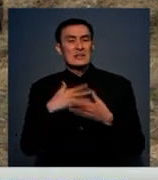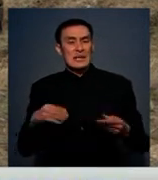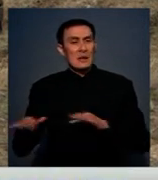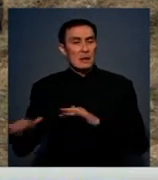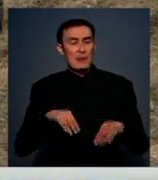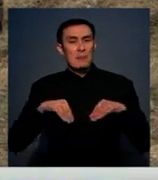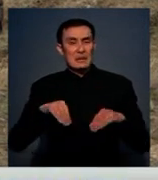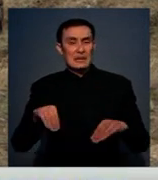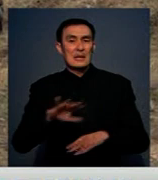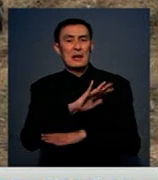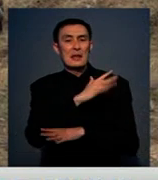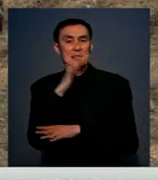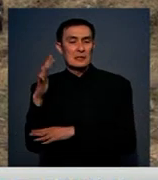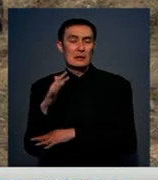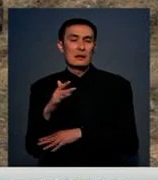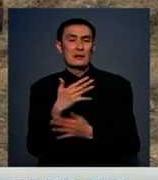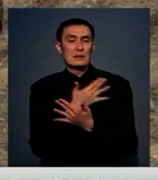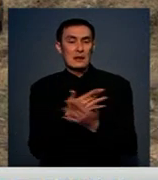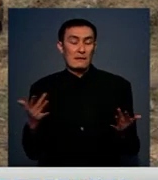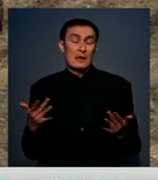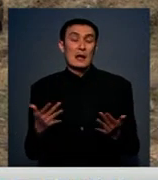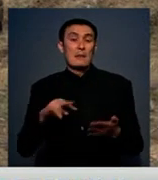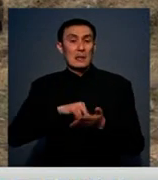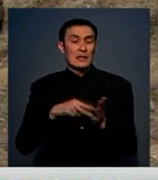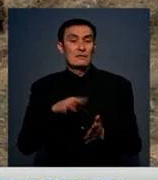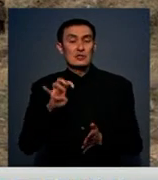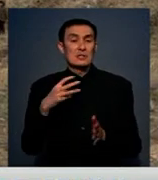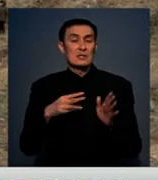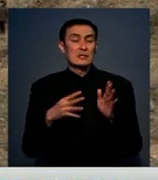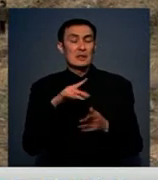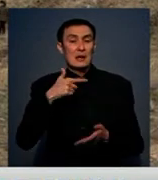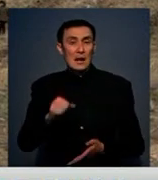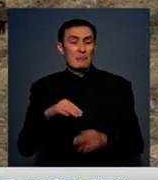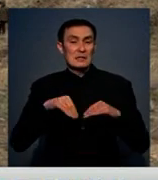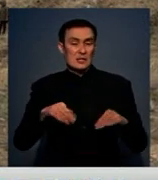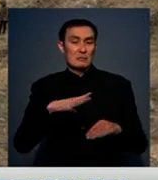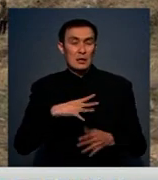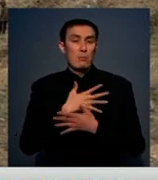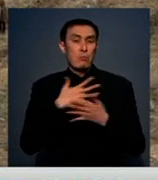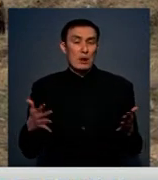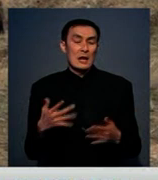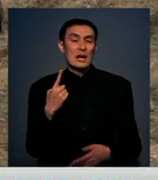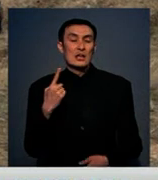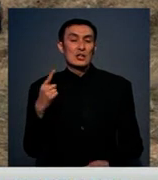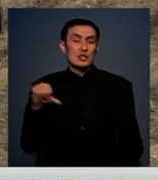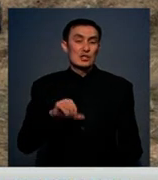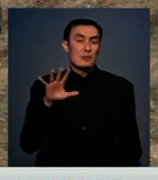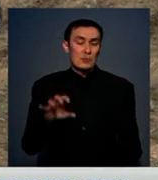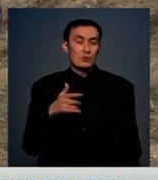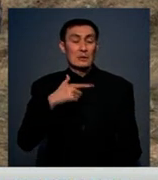по посадке лесных культур. Из плана 3400 гектар на сегодняшний день у нас посажено более